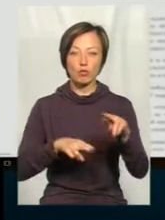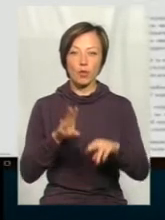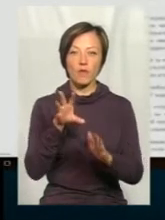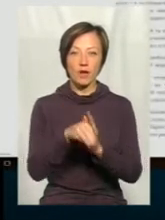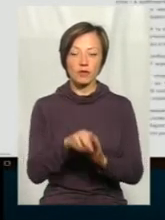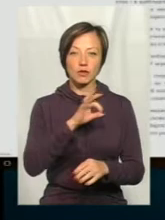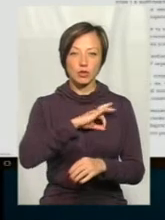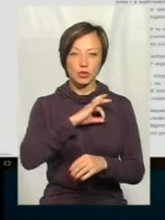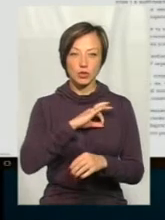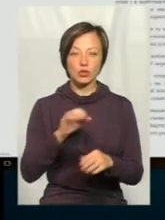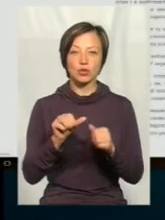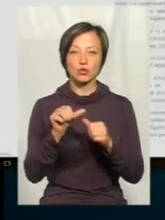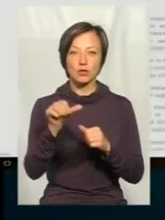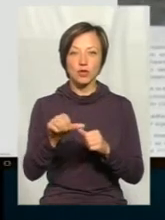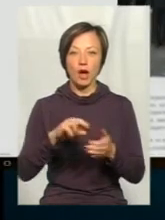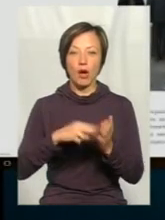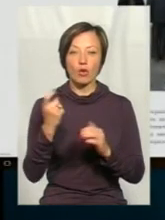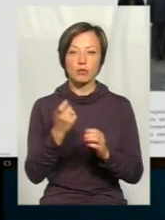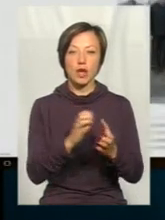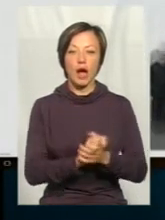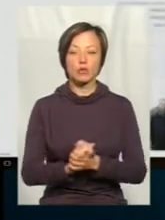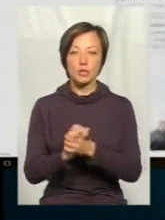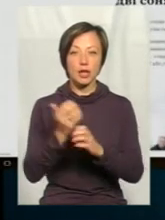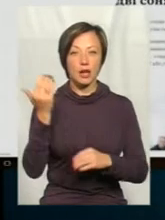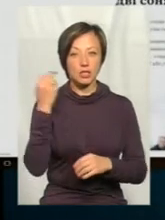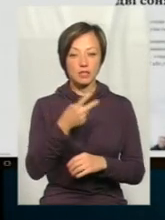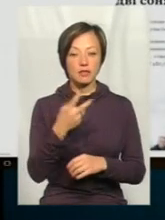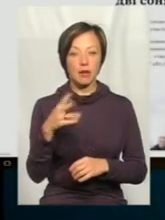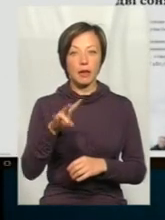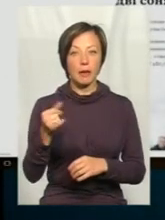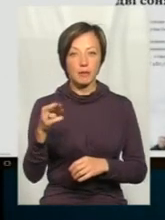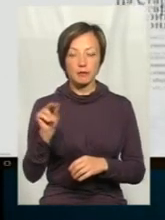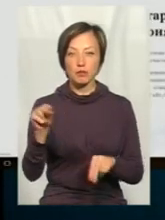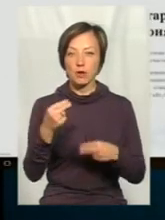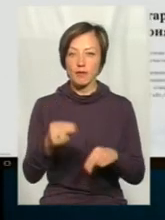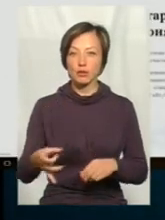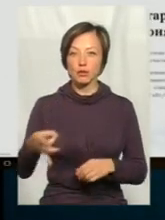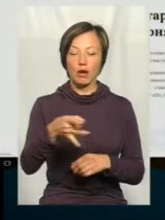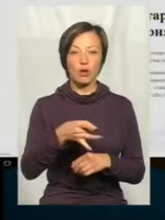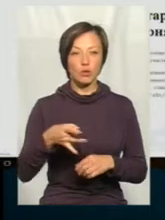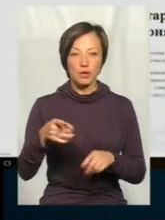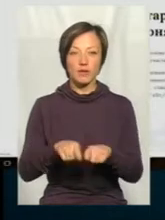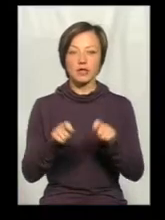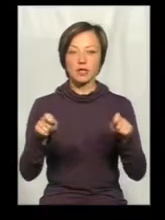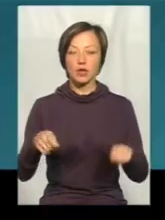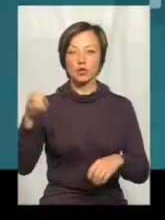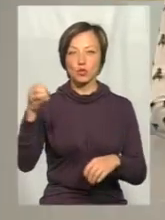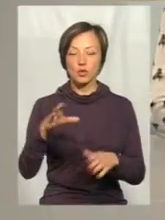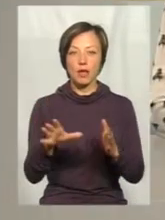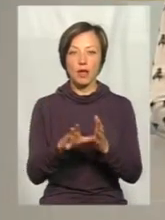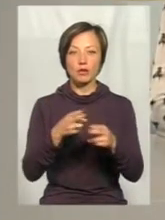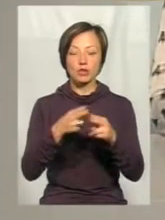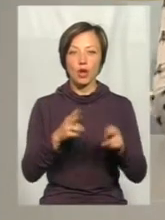експлуатацію зовнішньоекономічною асоціацією. А дещо раніше, 25 липня, у Чемеровецькому районі відкрили сонячну